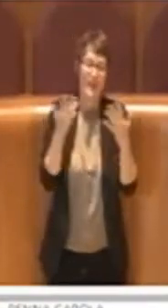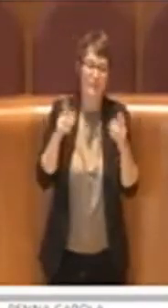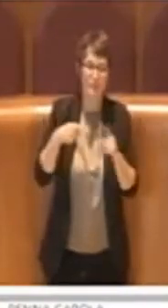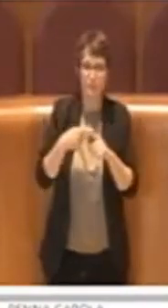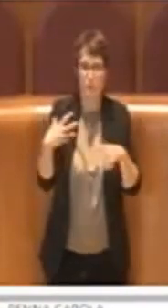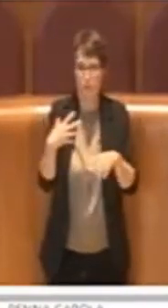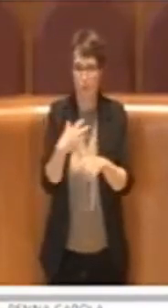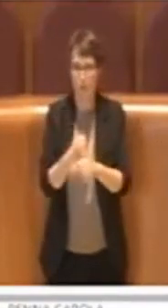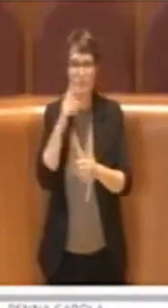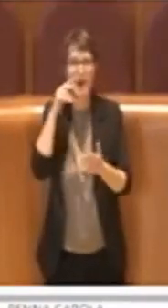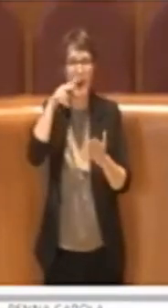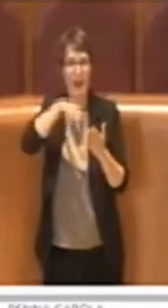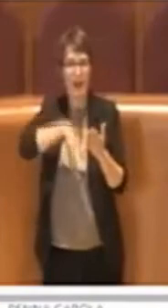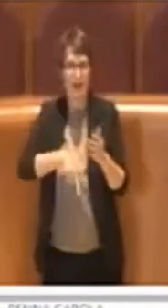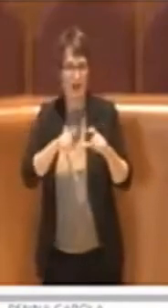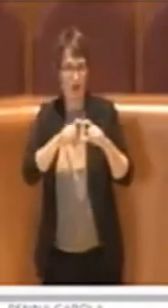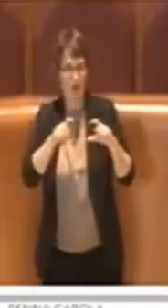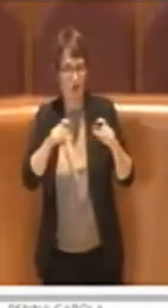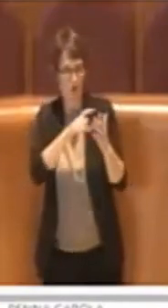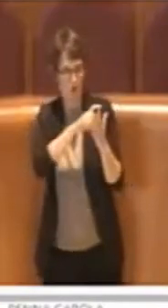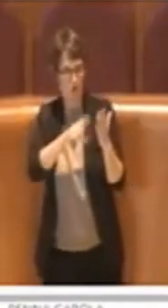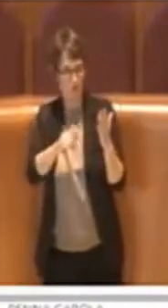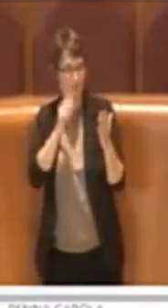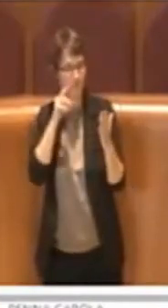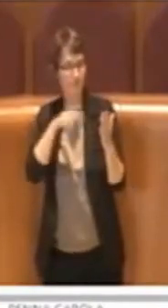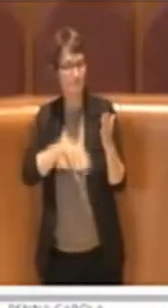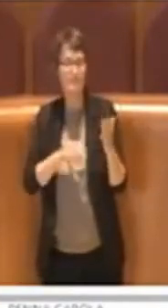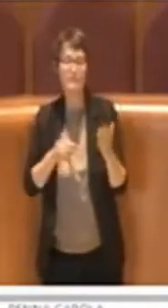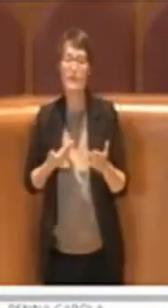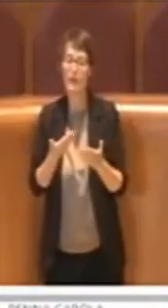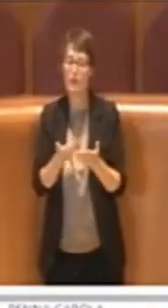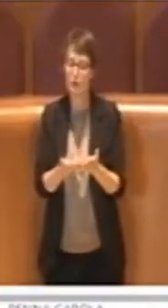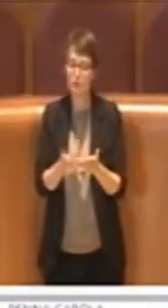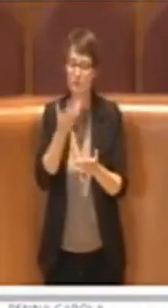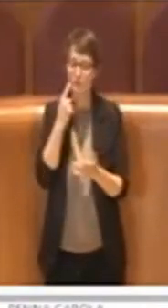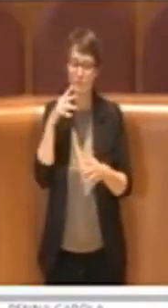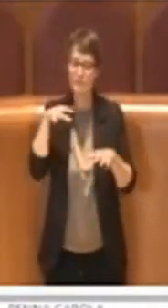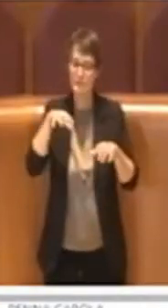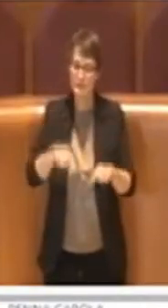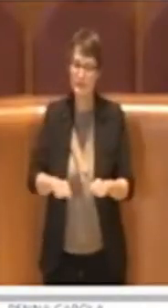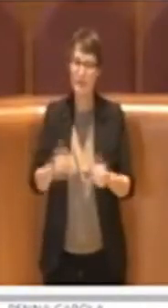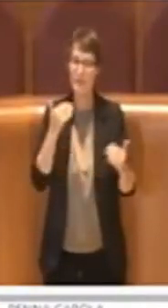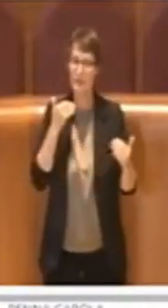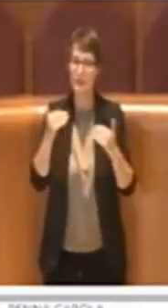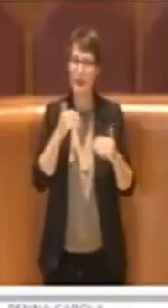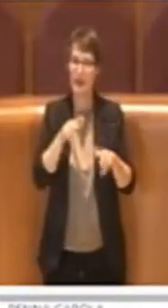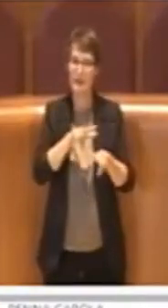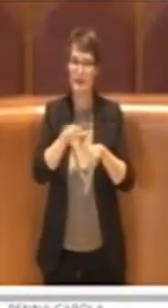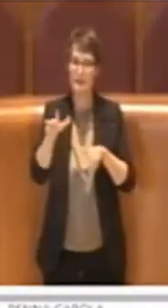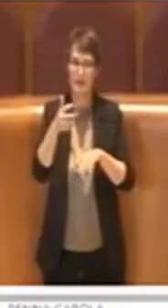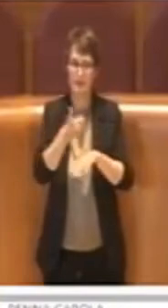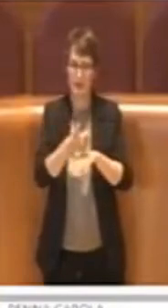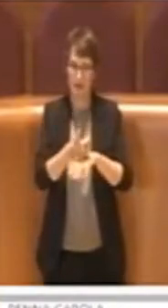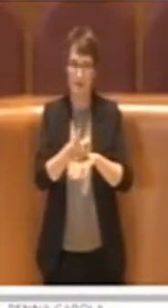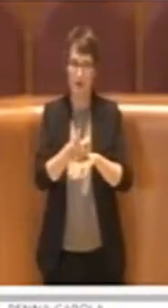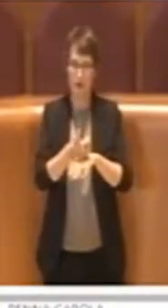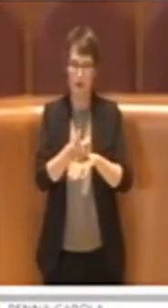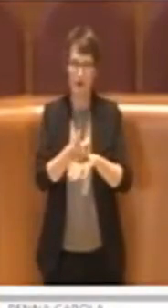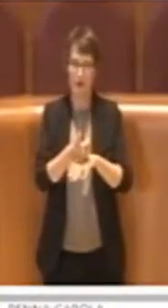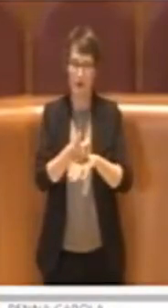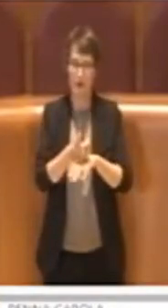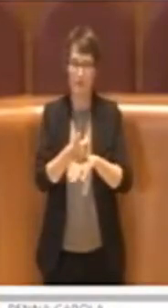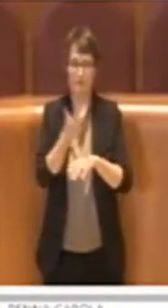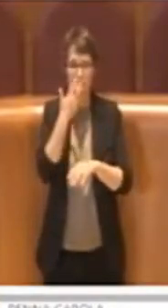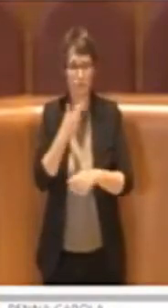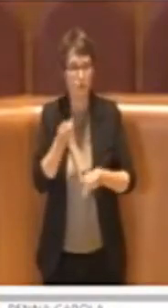leggere il dispositivo che questa mozione si impegna l'Assemblea Capitolina e l'Assemblea Capitolina